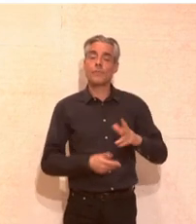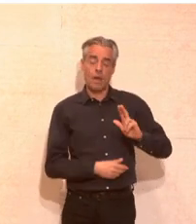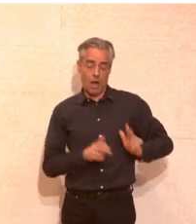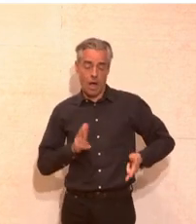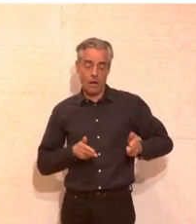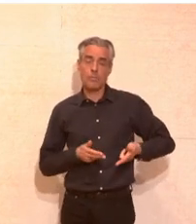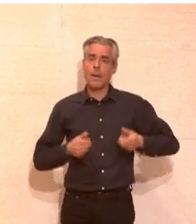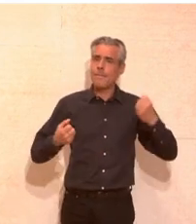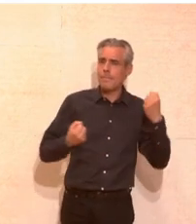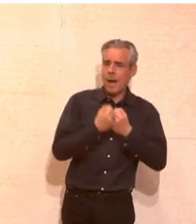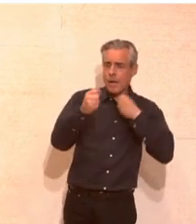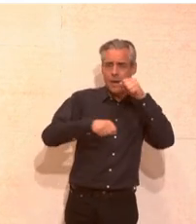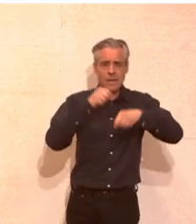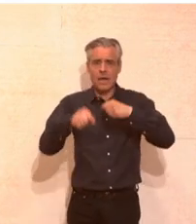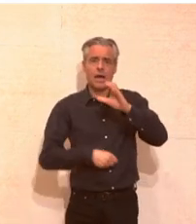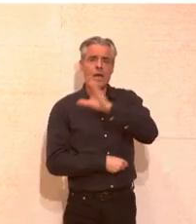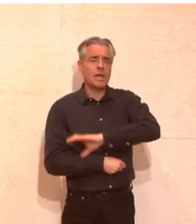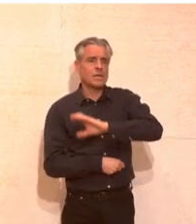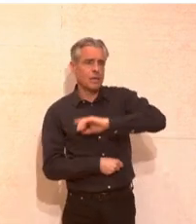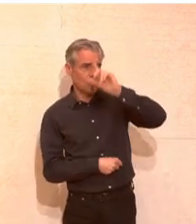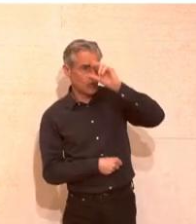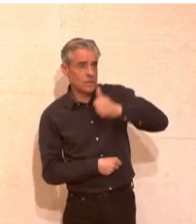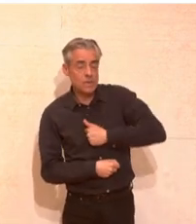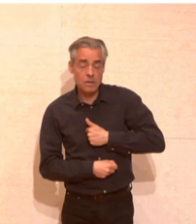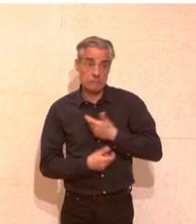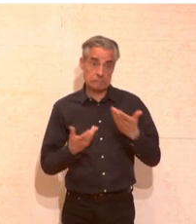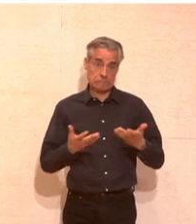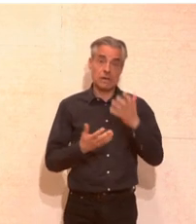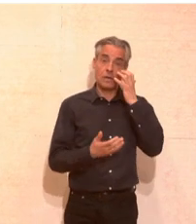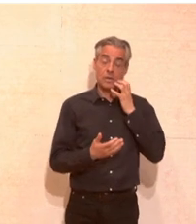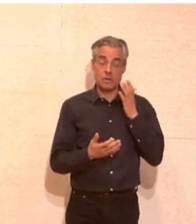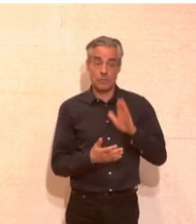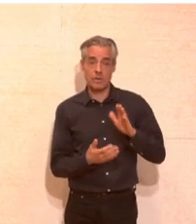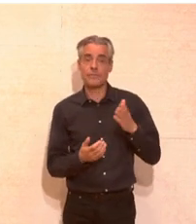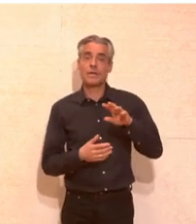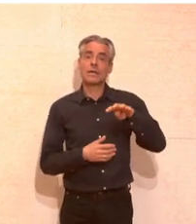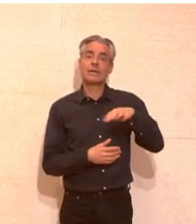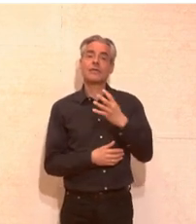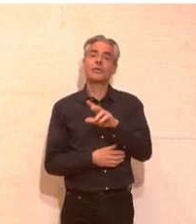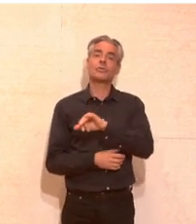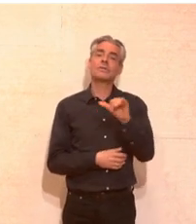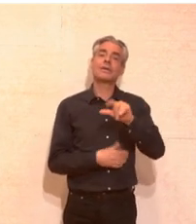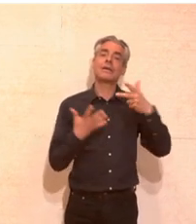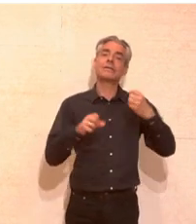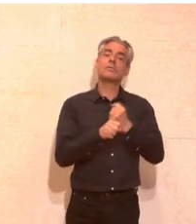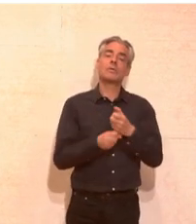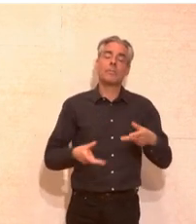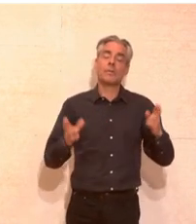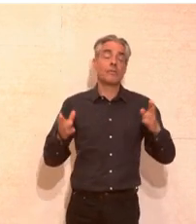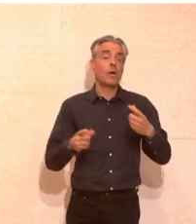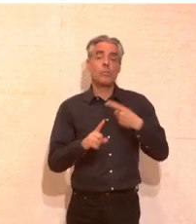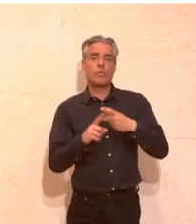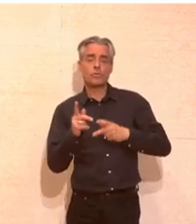d'armes, bagarre, tentative de suicide, c'était bien sûr des adolescents, hein, 14-18, et